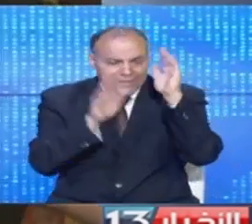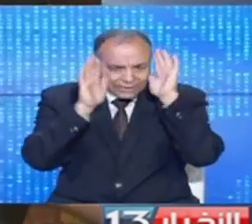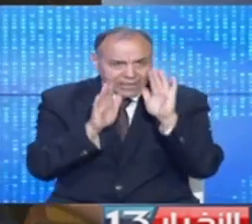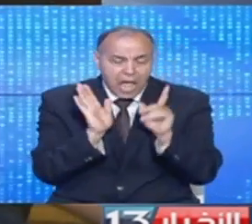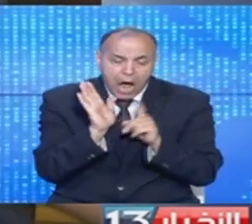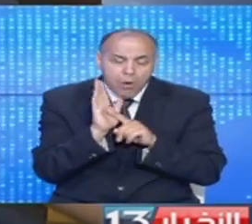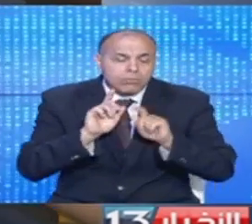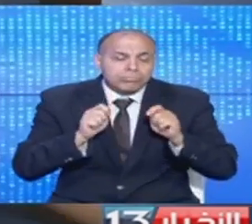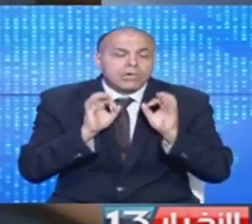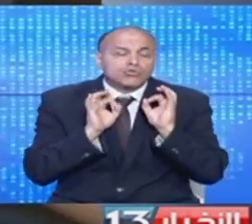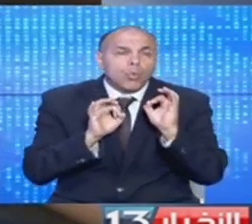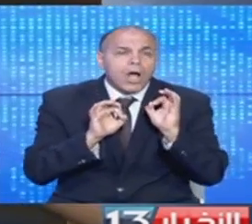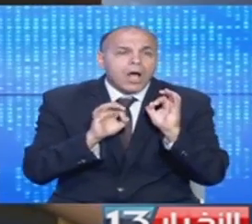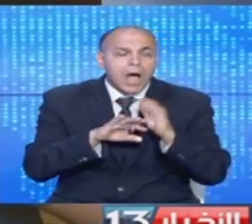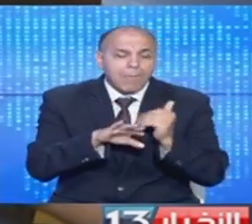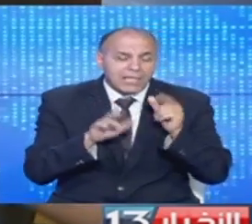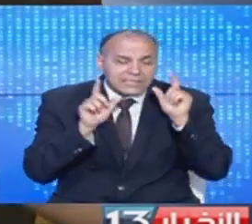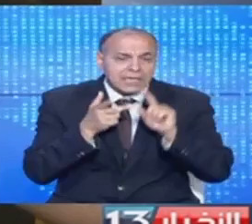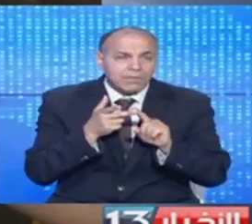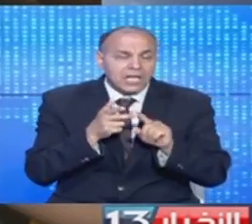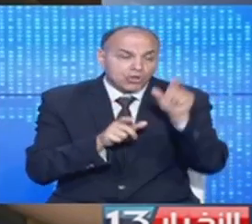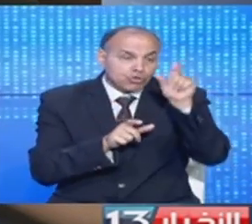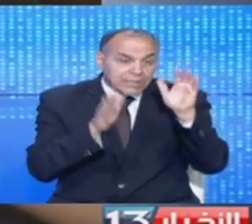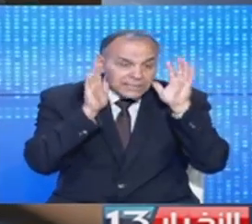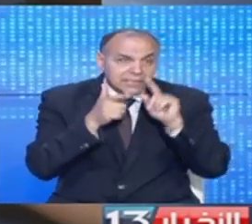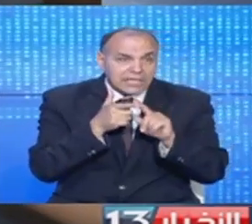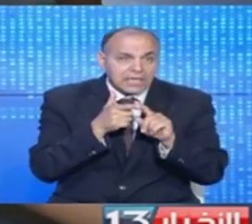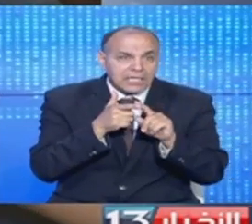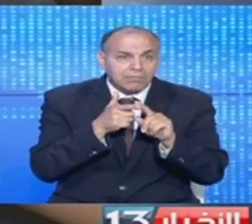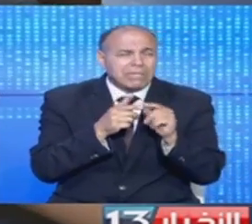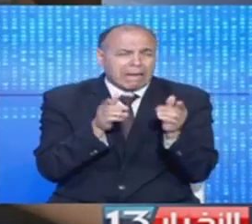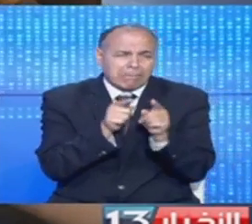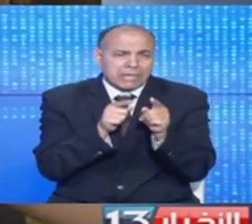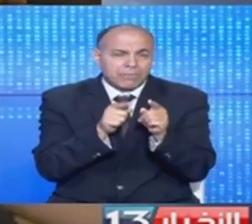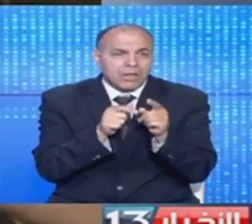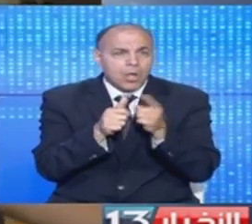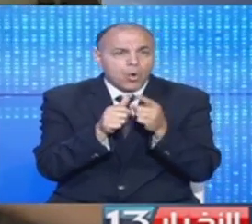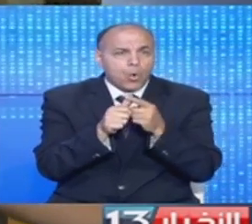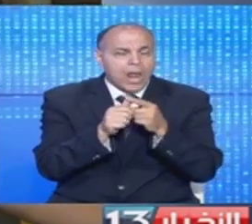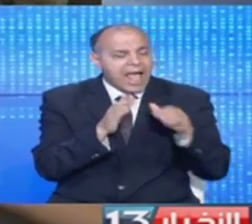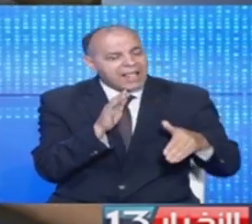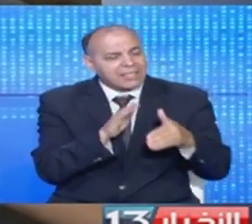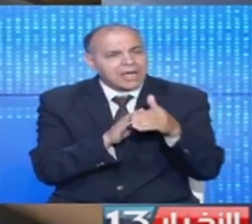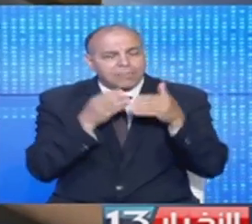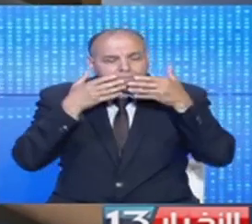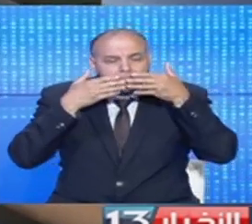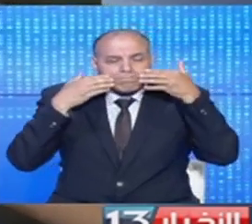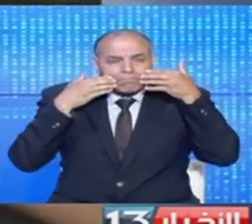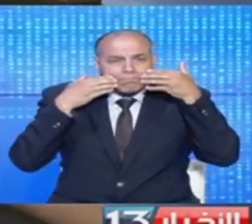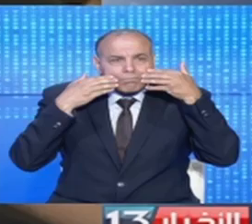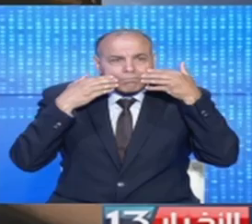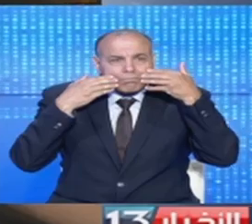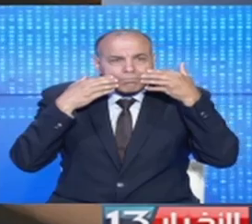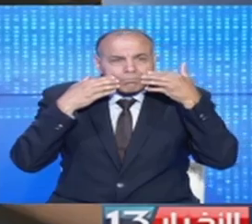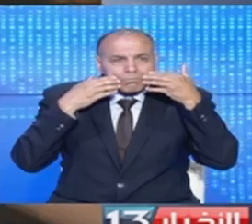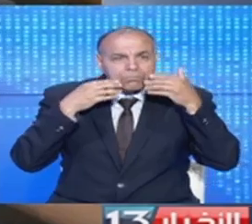نتاعنا شروط واقعية وقابلة للتنفيذ. بالنسبه للمصلي يقول لي ما طلبناش حاجه كبيره، راه طلبنا مصلي يخرج من داره بكمامه، طلبناه